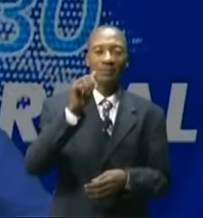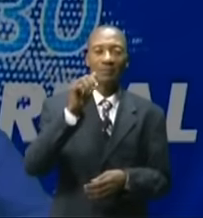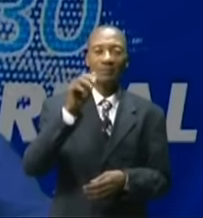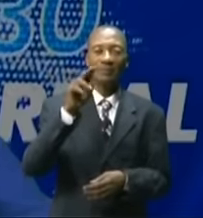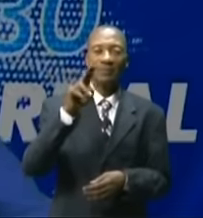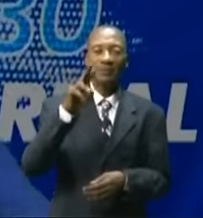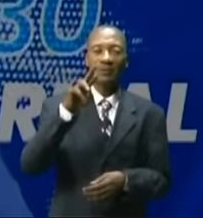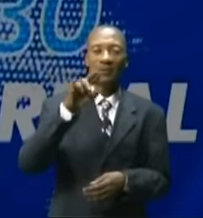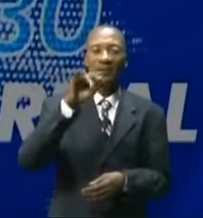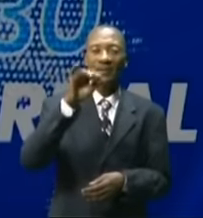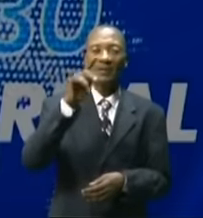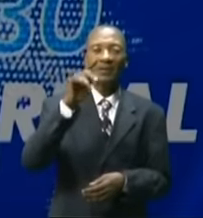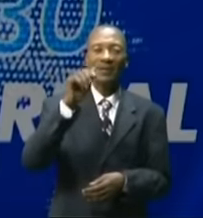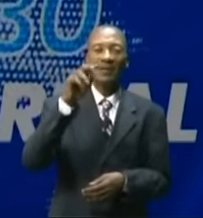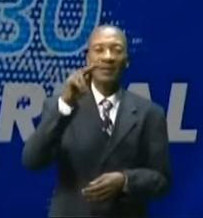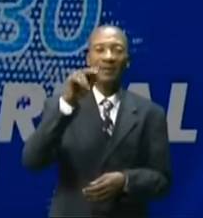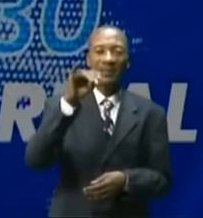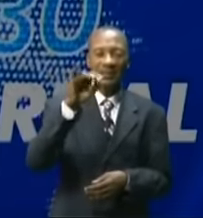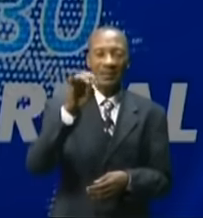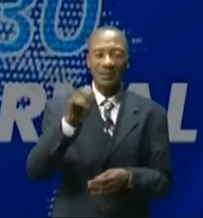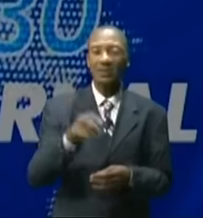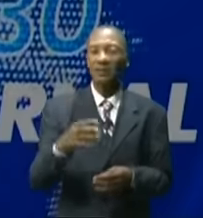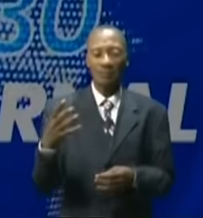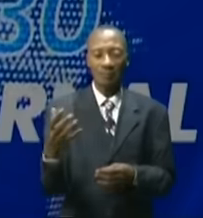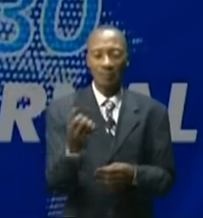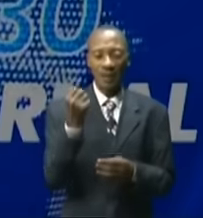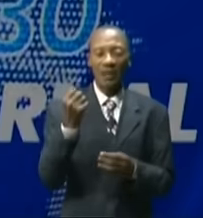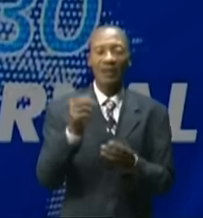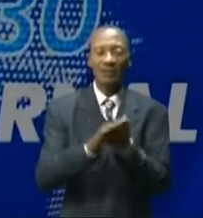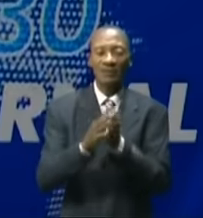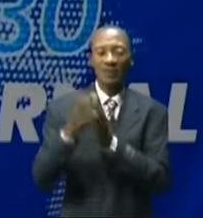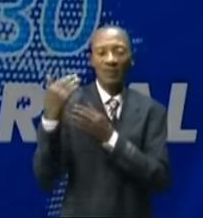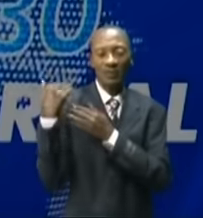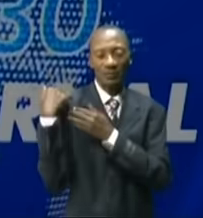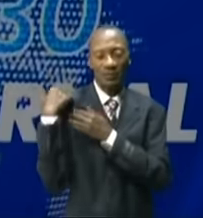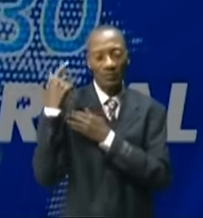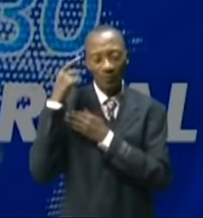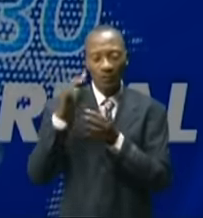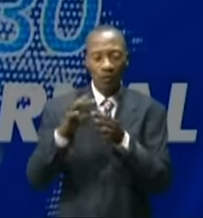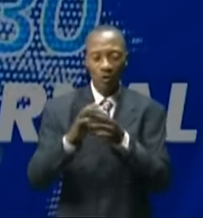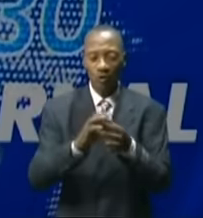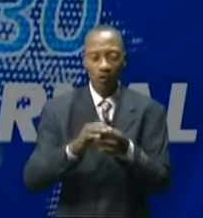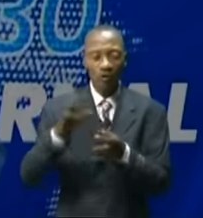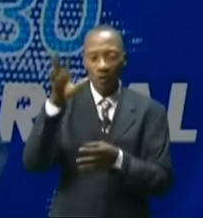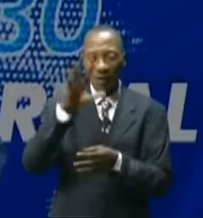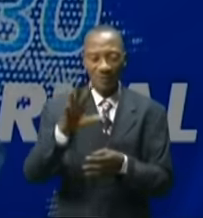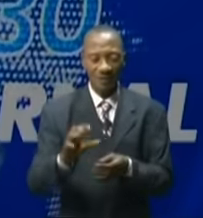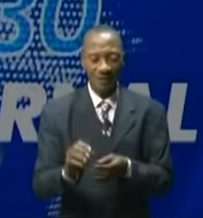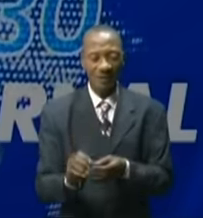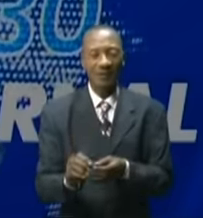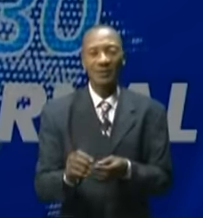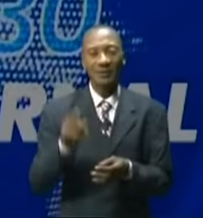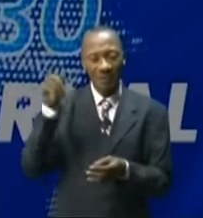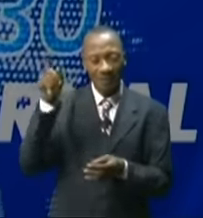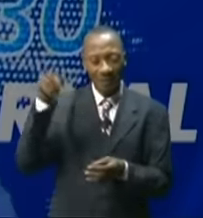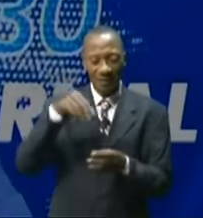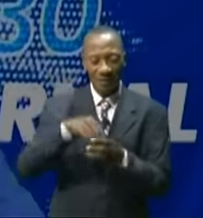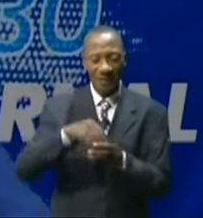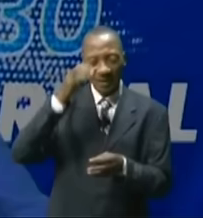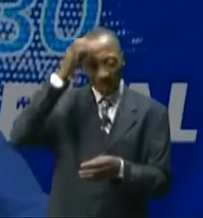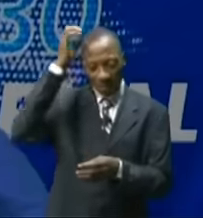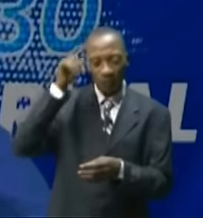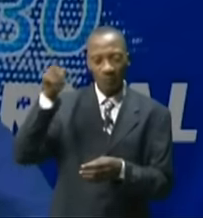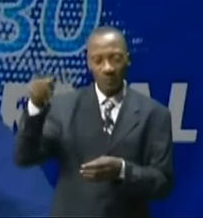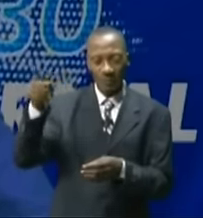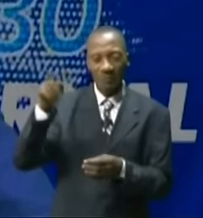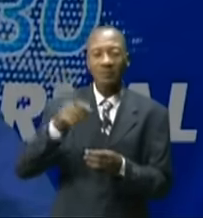de chefs d'État des gouvernements de l'Union africaine qui s'est tenu à Addis Abeba en Éthiopie. C'était en présence de plusieurs dirigeants africains, dont le